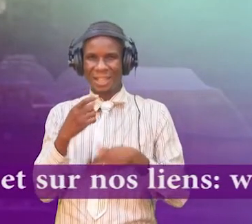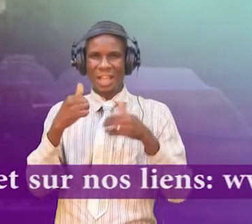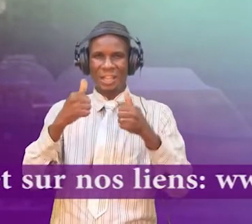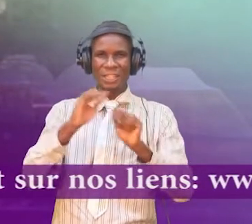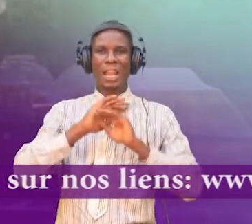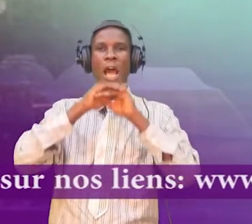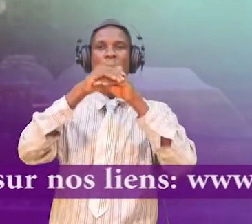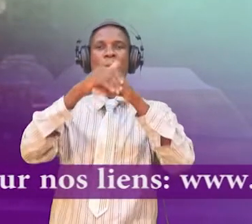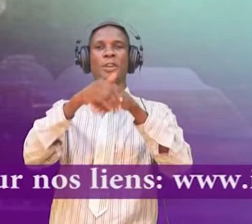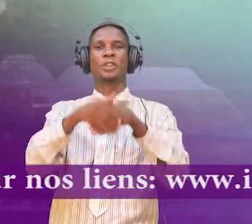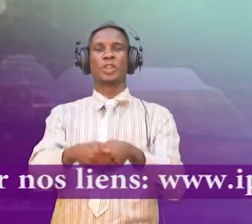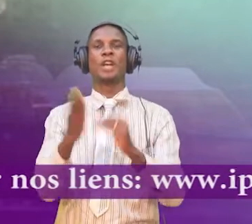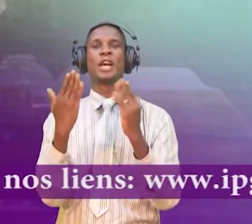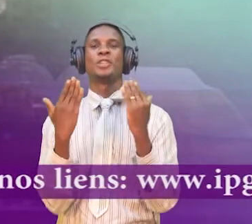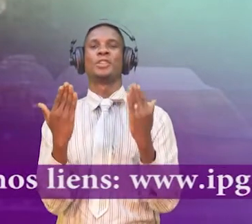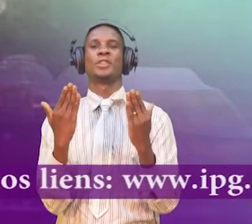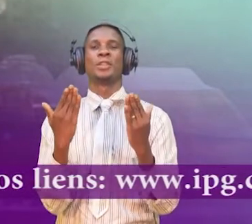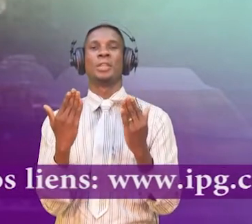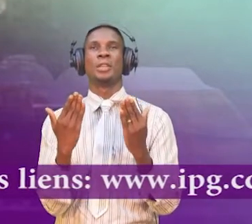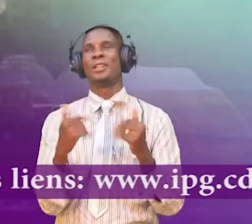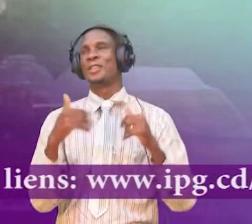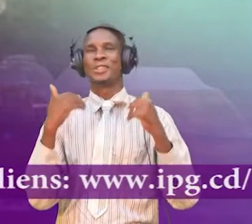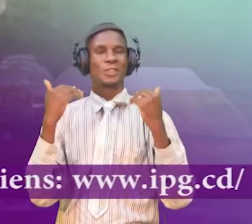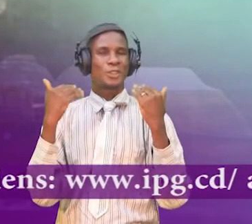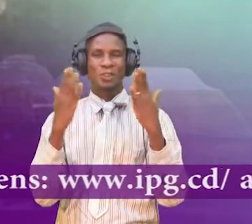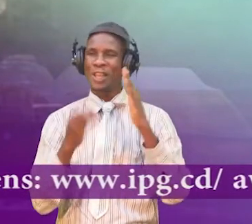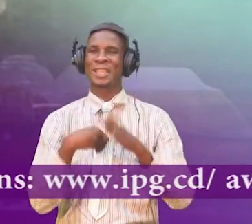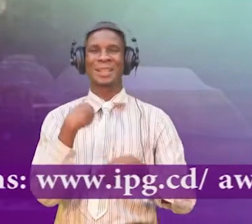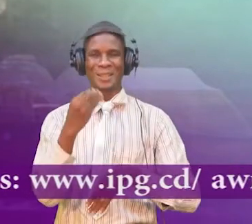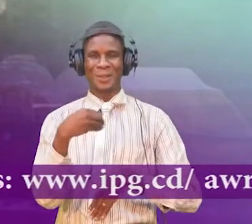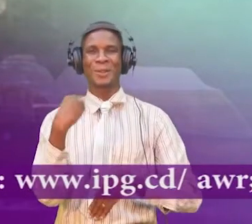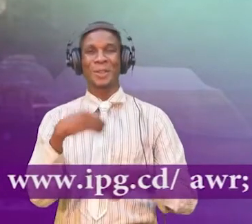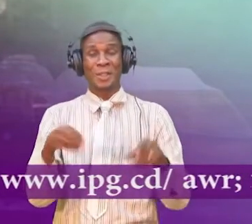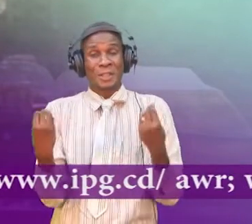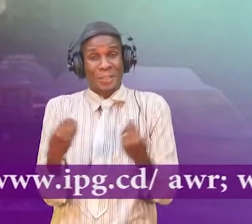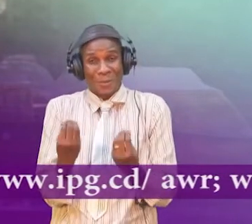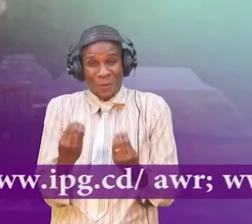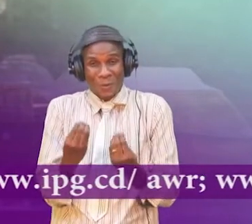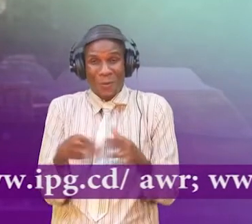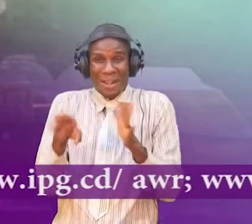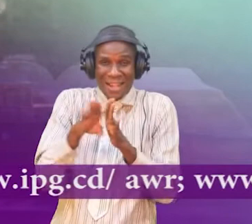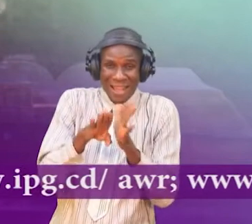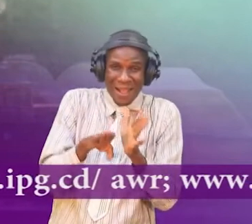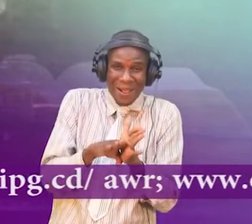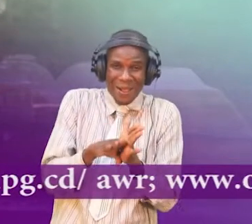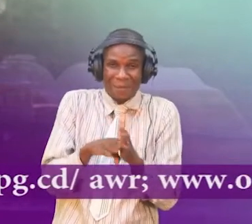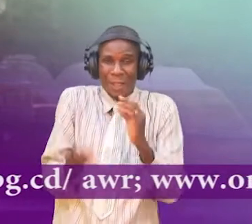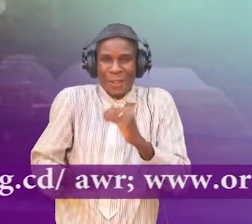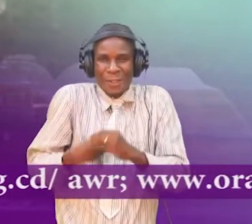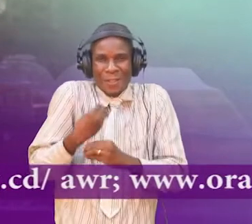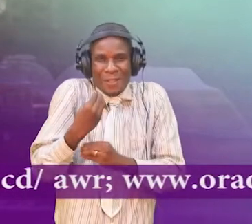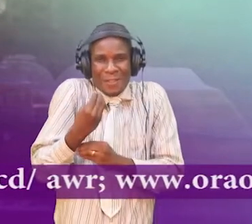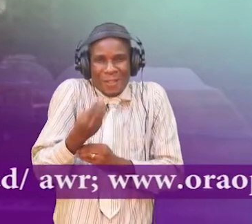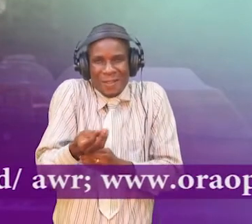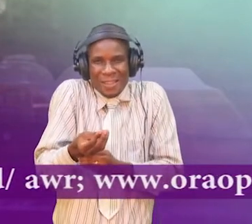lo bapolelete. Lobiko oyo ezali ya nzambe na biso. Yende tozaliko pesa